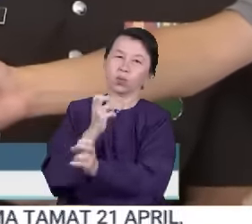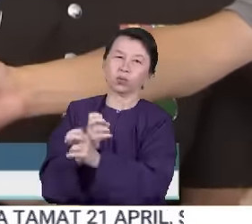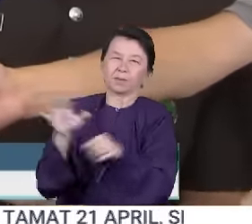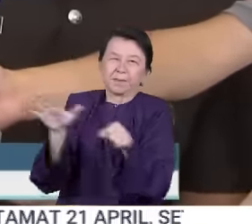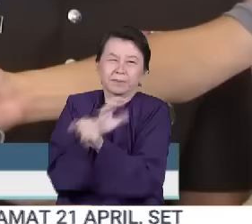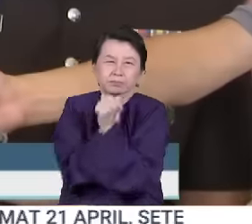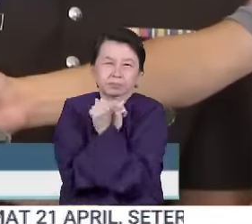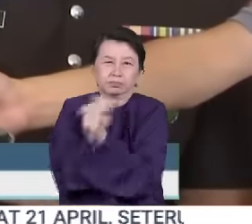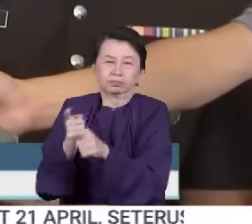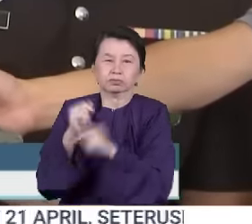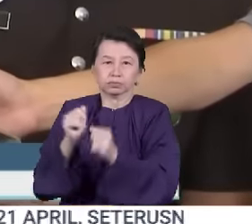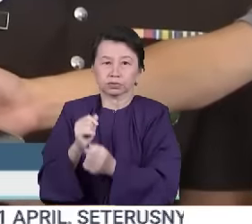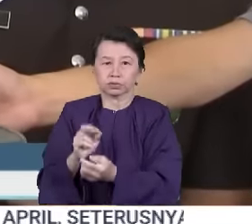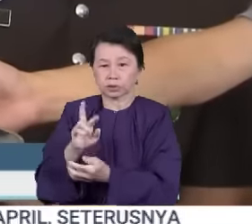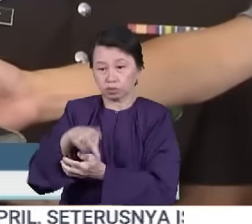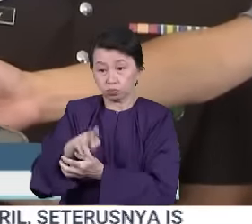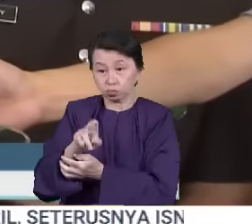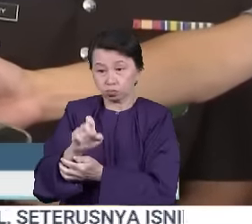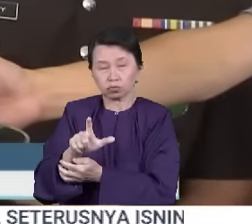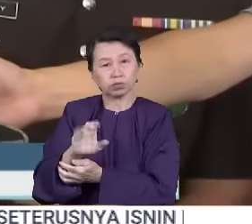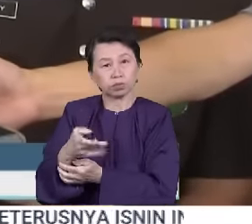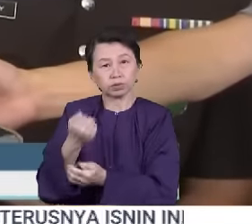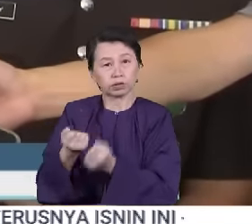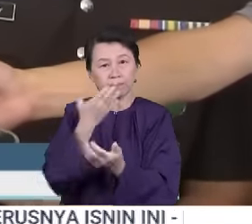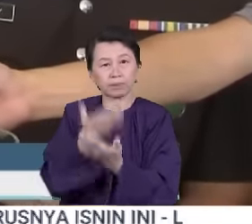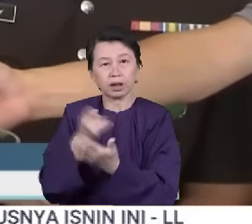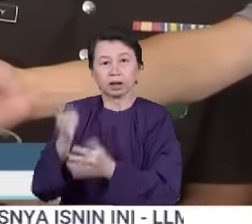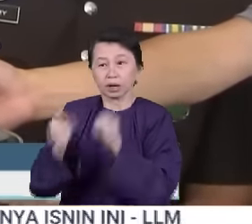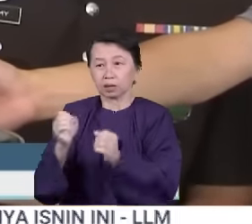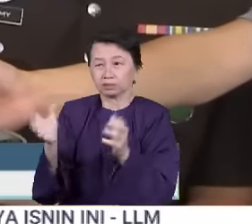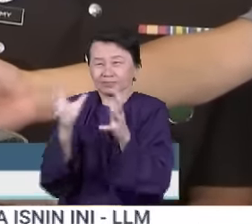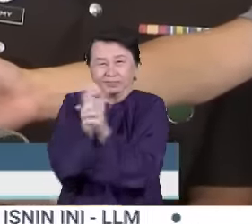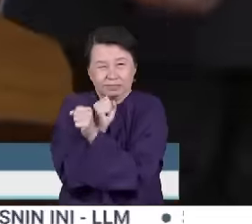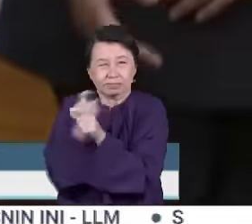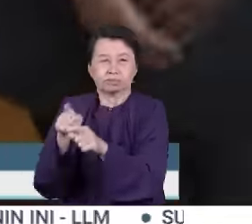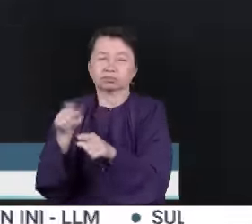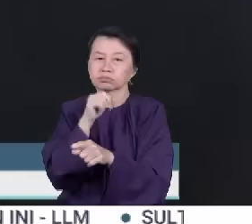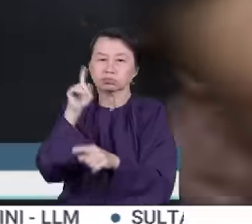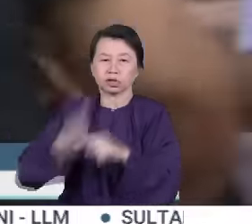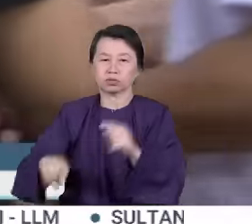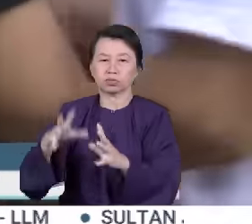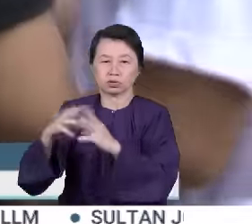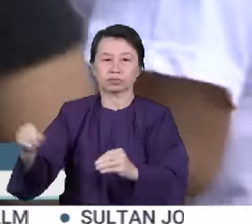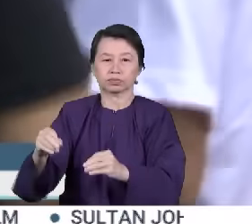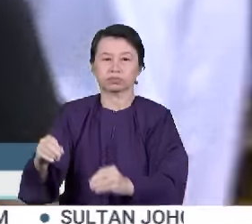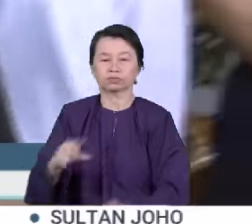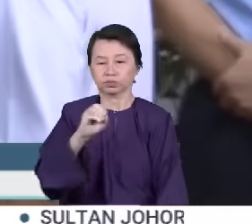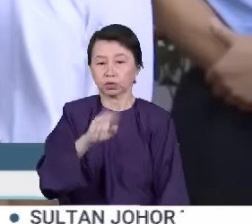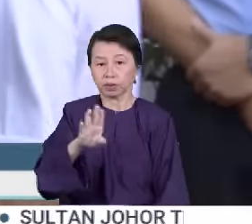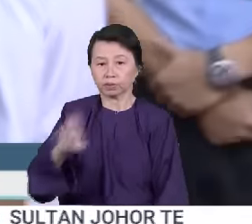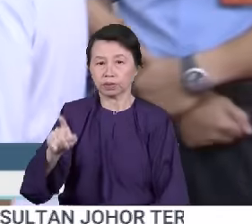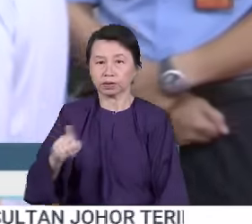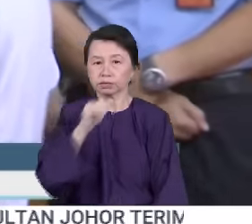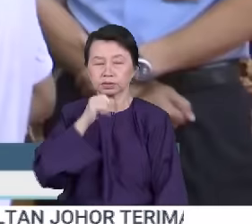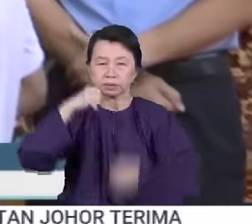laksanakan pemulihan tu dengan berkesan kalau kita kepadatan tu kita tidak atasi. Bagi OBB, perasaan menyesal dan serik